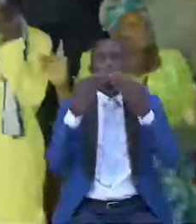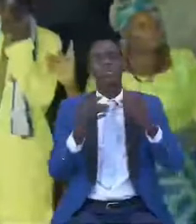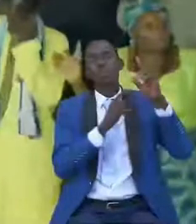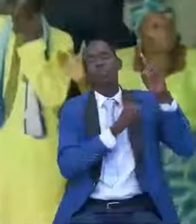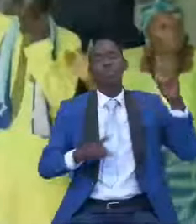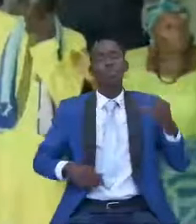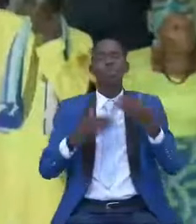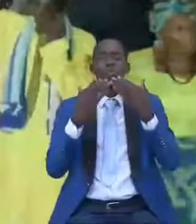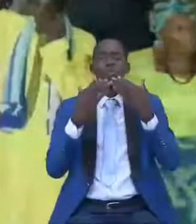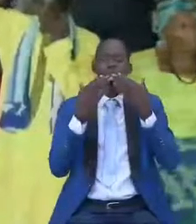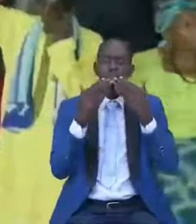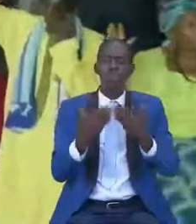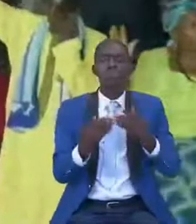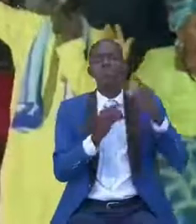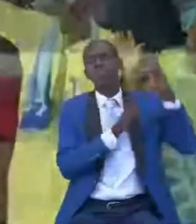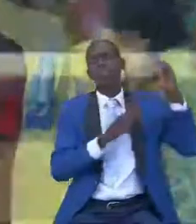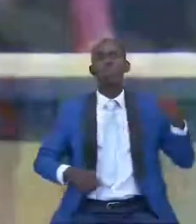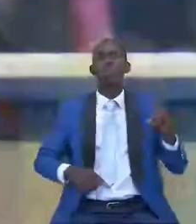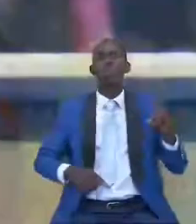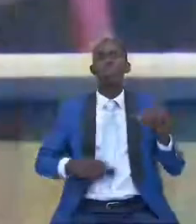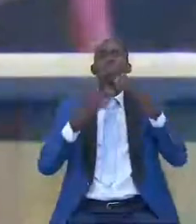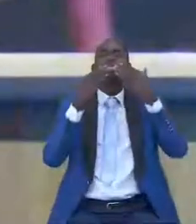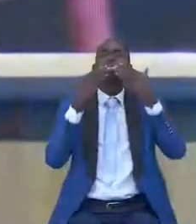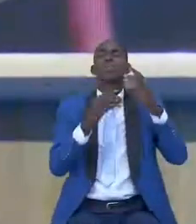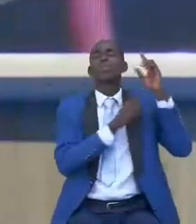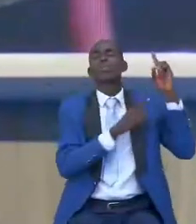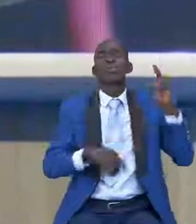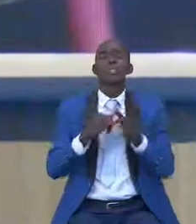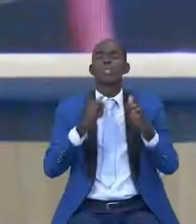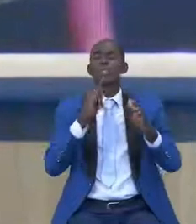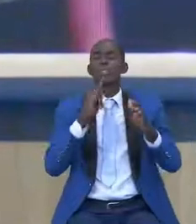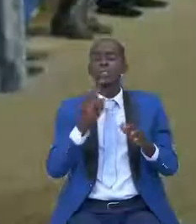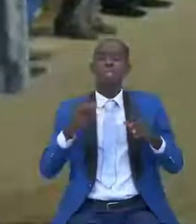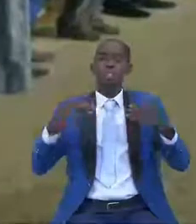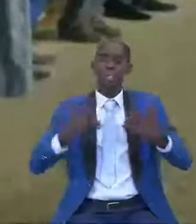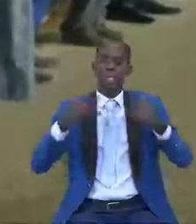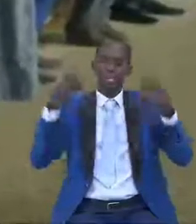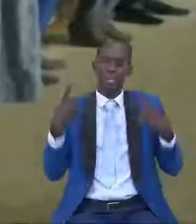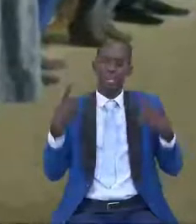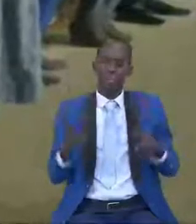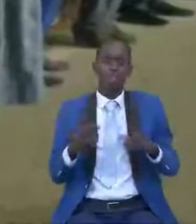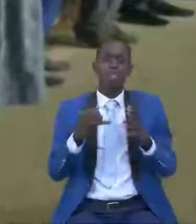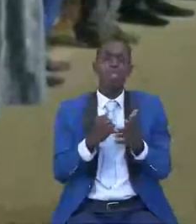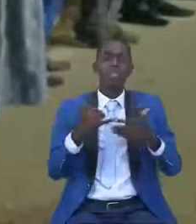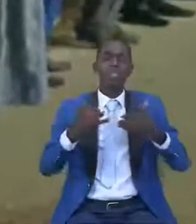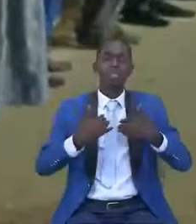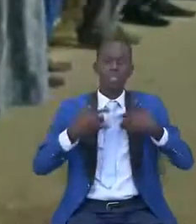maintenant même. Merci Seigneur. Merci Seigneur. C'est fait.